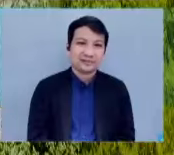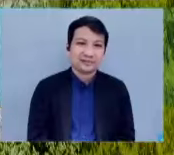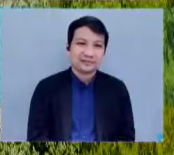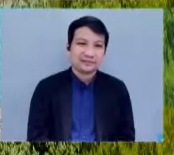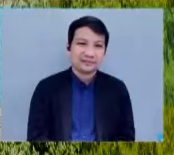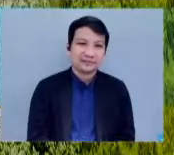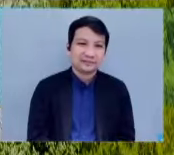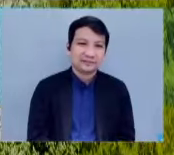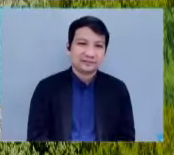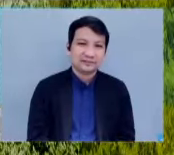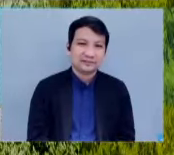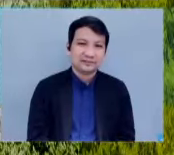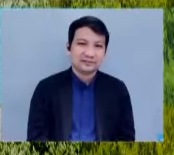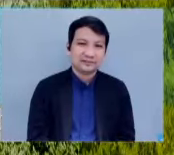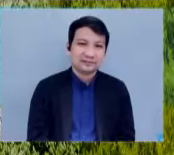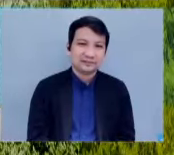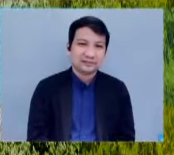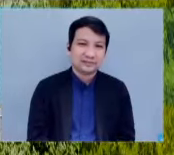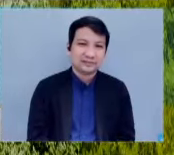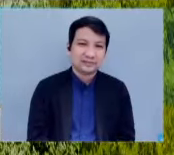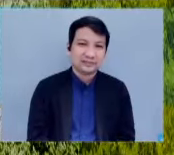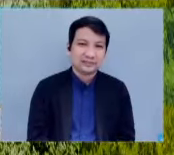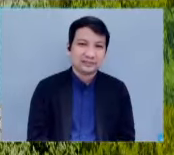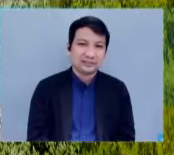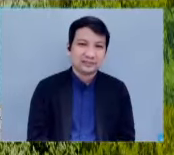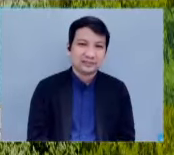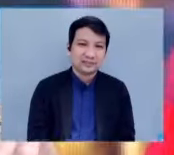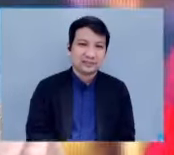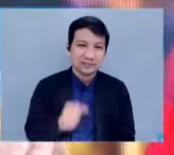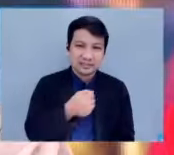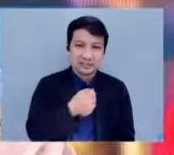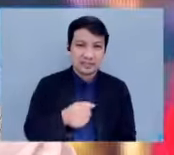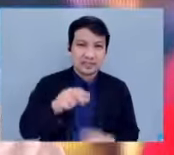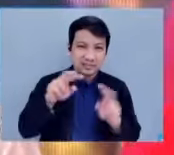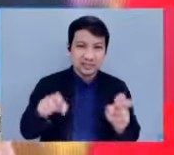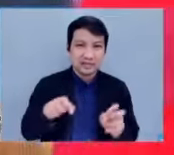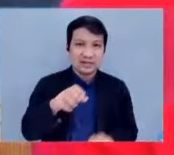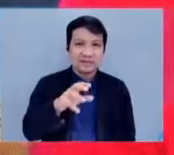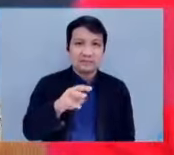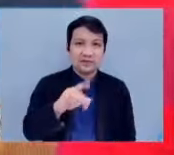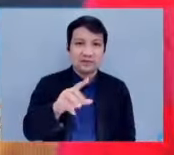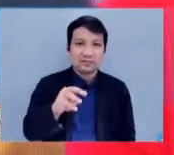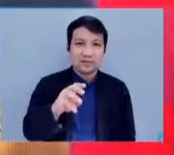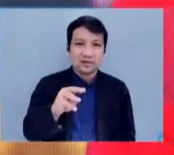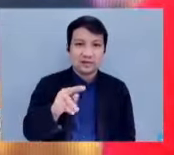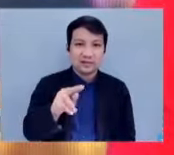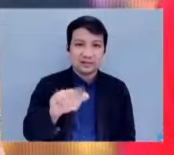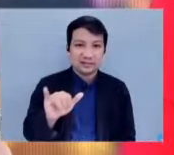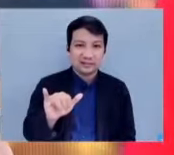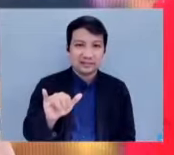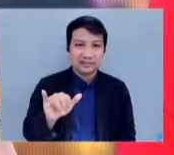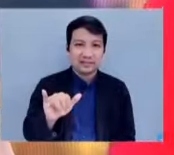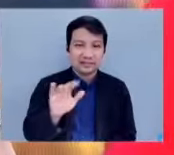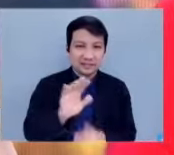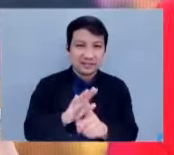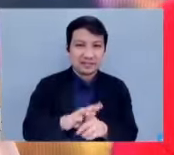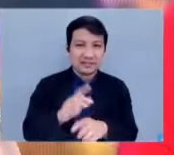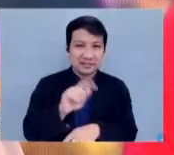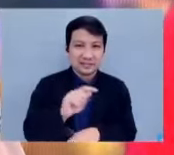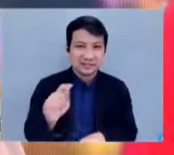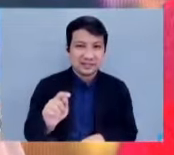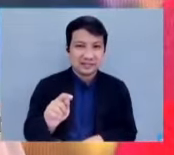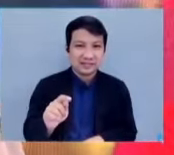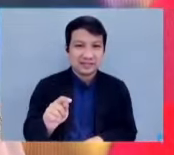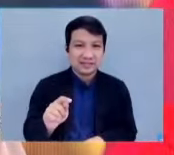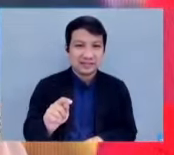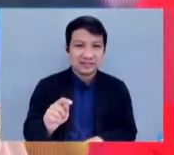ah yung song po na to is called malumanay m trending din siya sa tiktok pinakita ko po